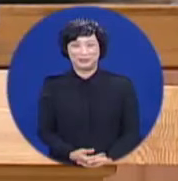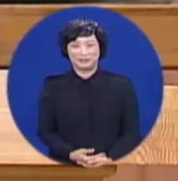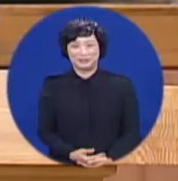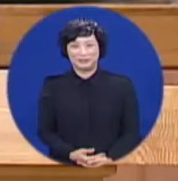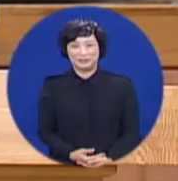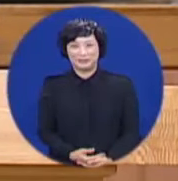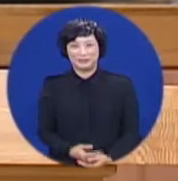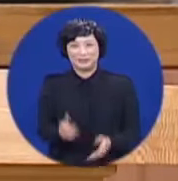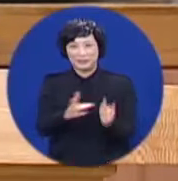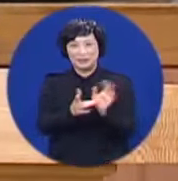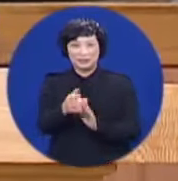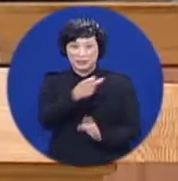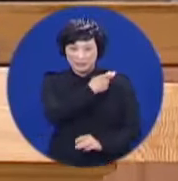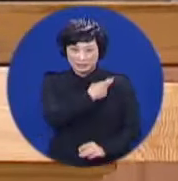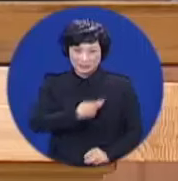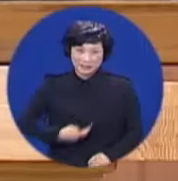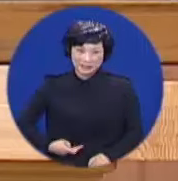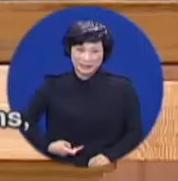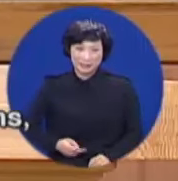이렇게 제자들이